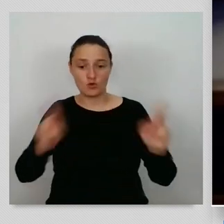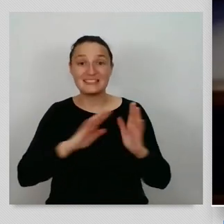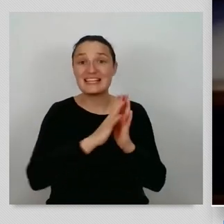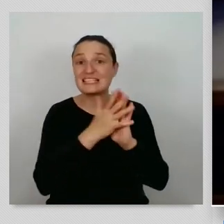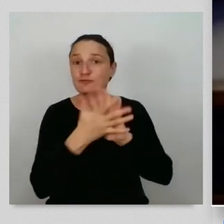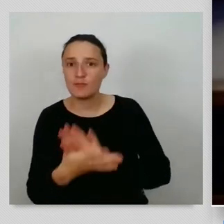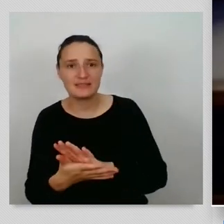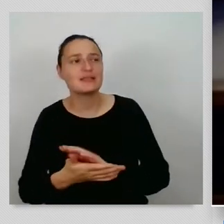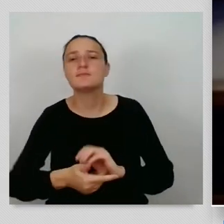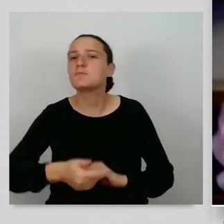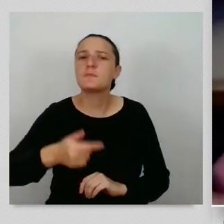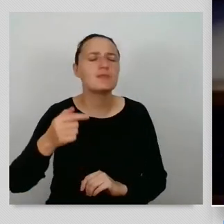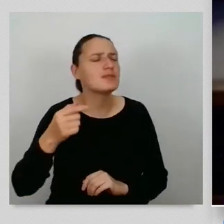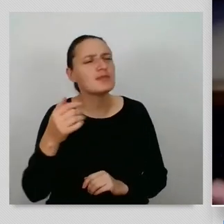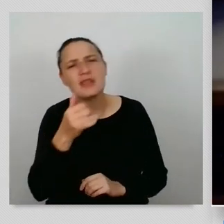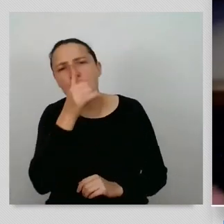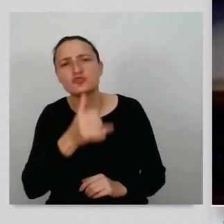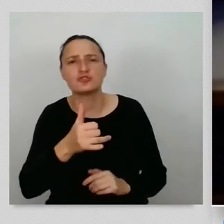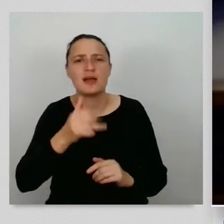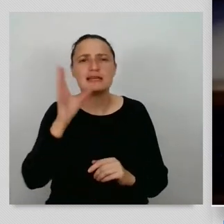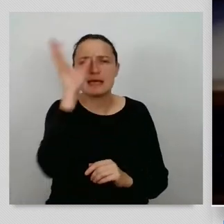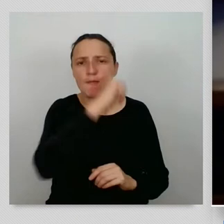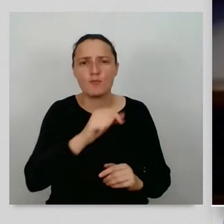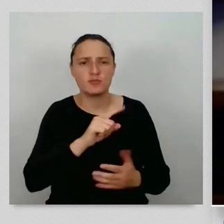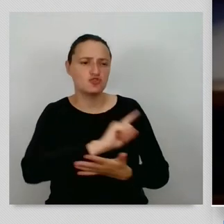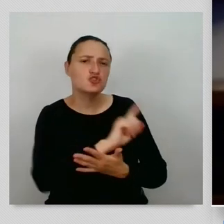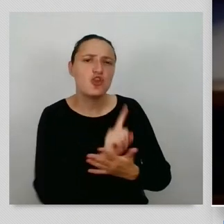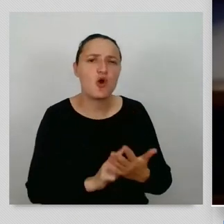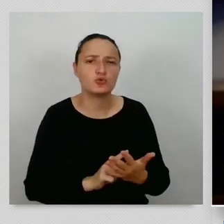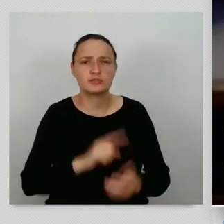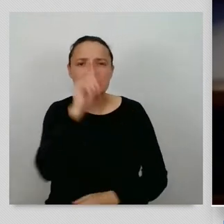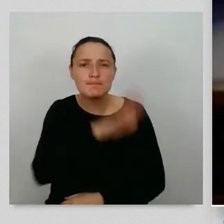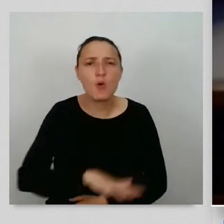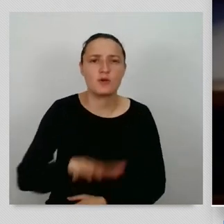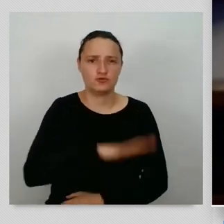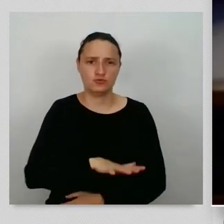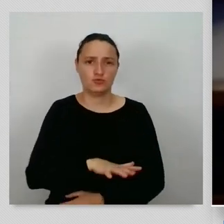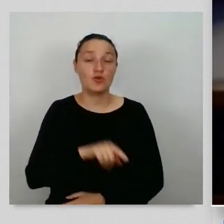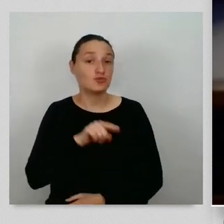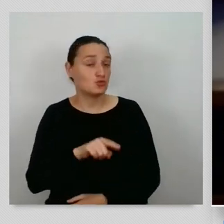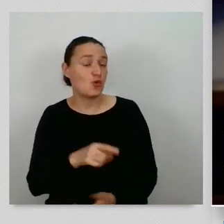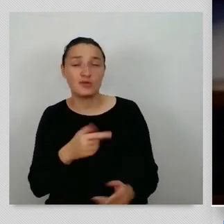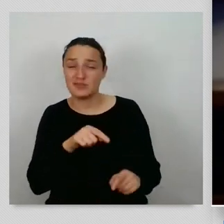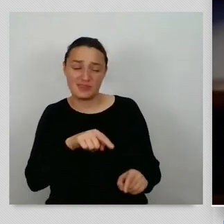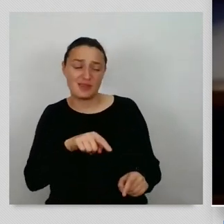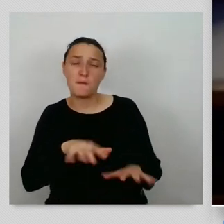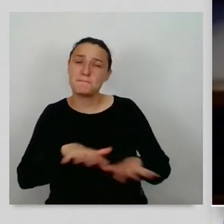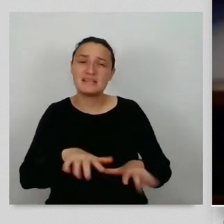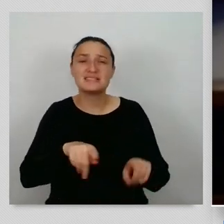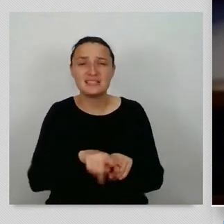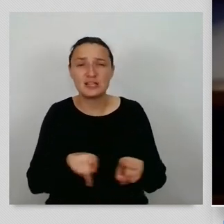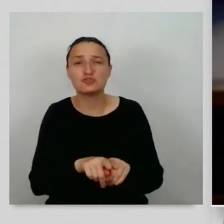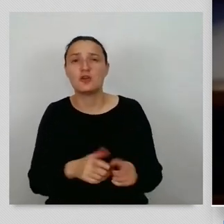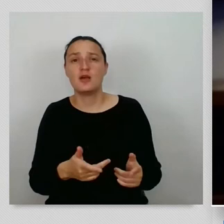o tej stronie społecznej. To jest Śląsk, cały Śląsk, który jednak jest, w tej chwili następuje i kryzys demograficzny, i Śląsk, który